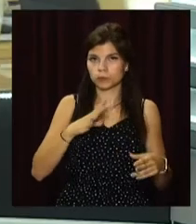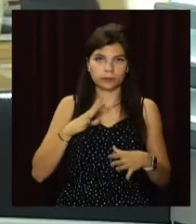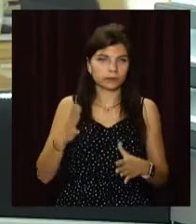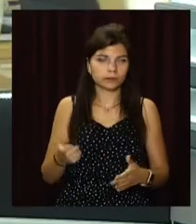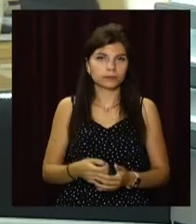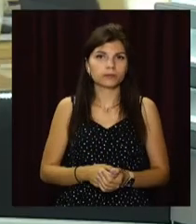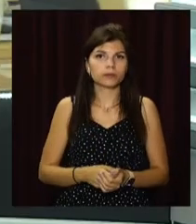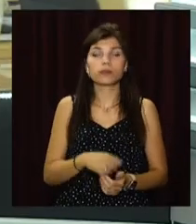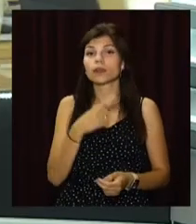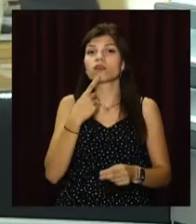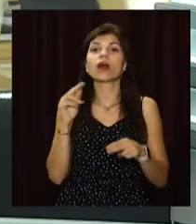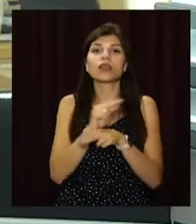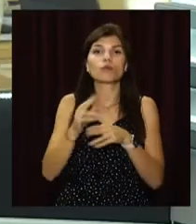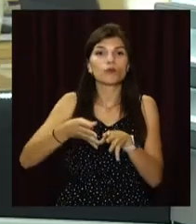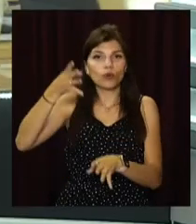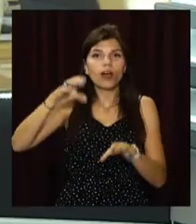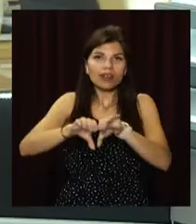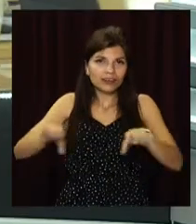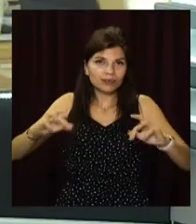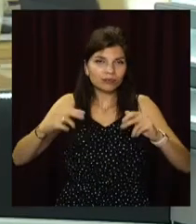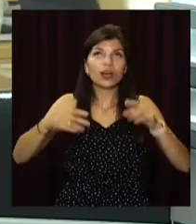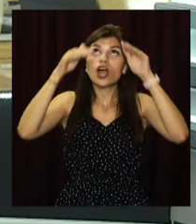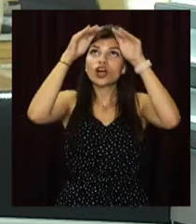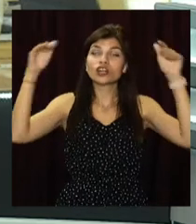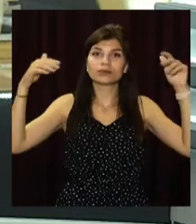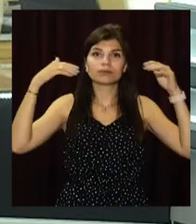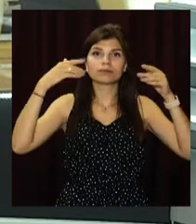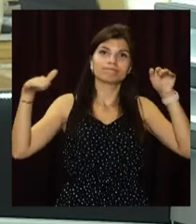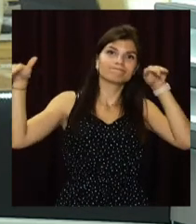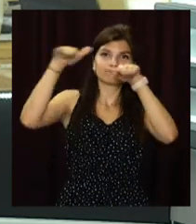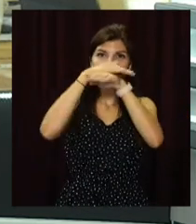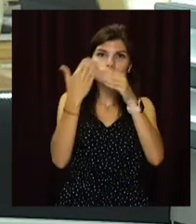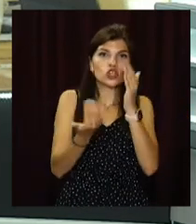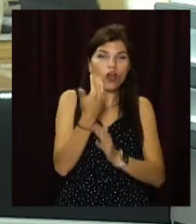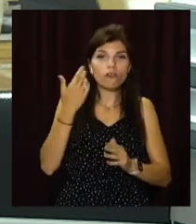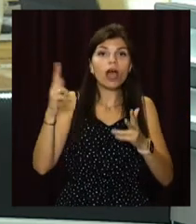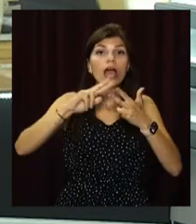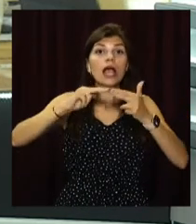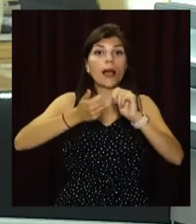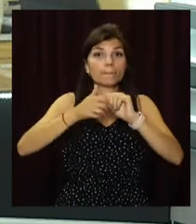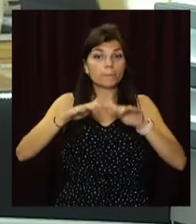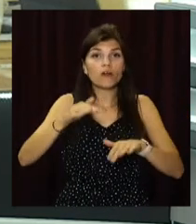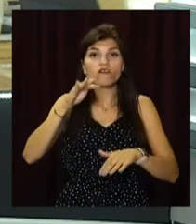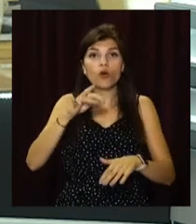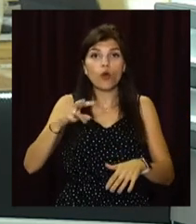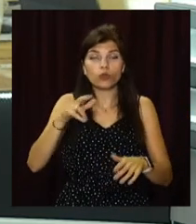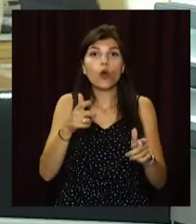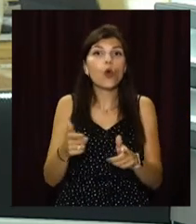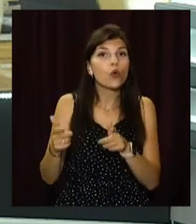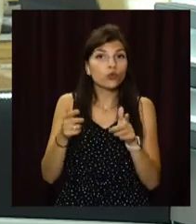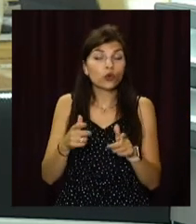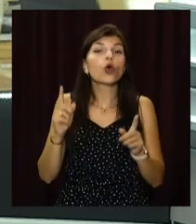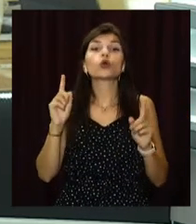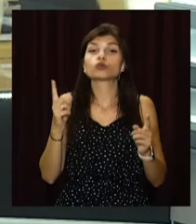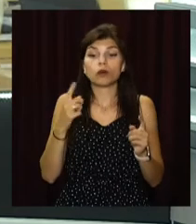Ремонтують під'їзди, міняють каналізаційні труби та перекривають дахи. У Кам'янському комунальники готують житловий фонд до нового опалювального